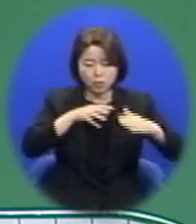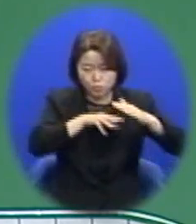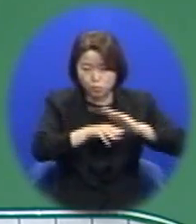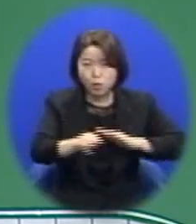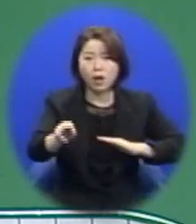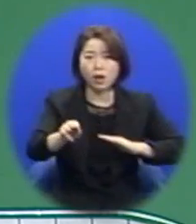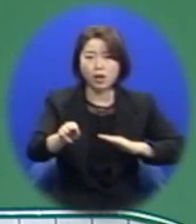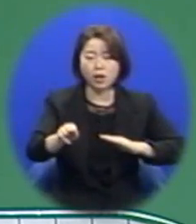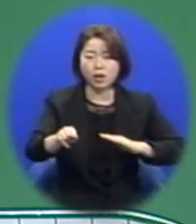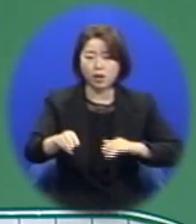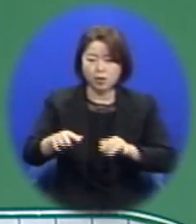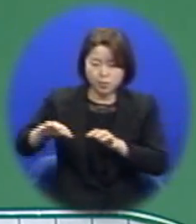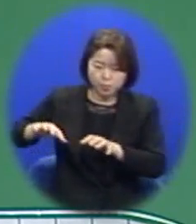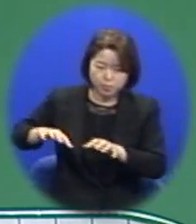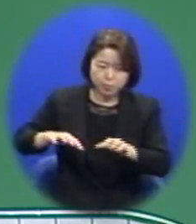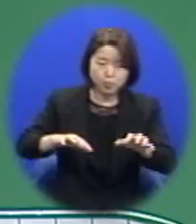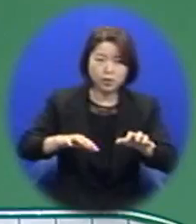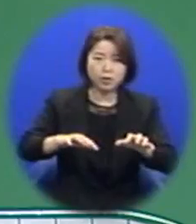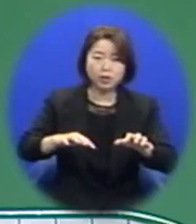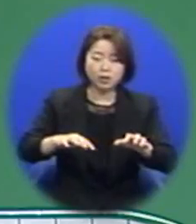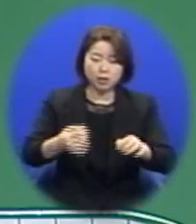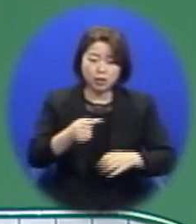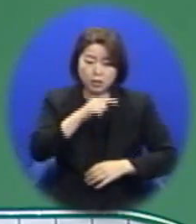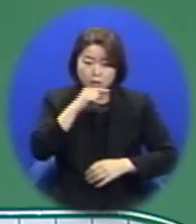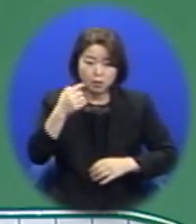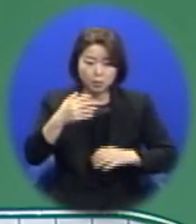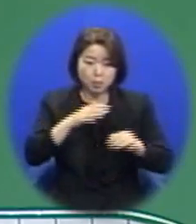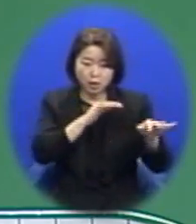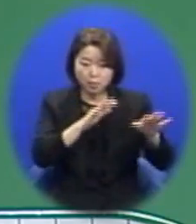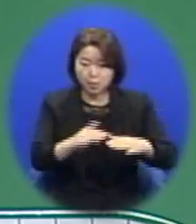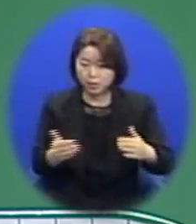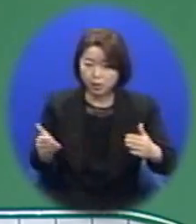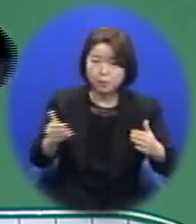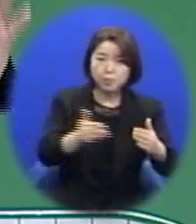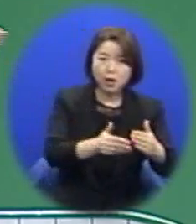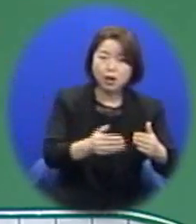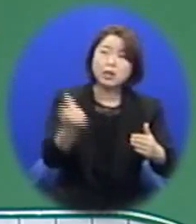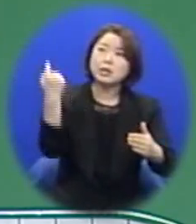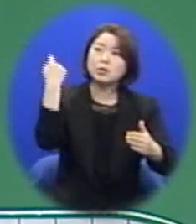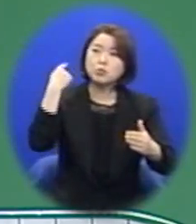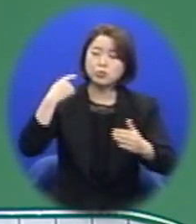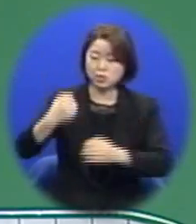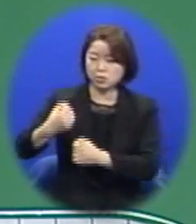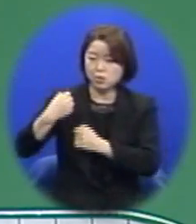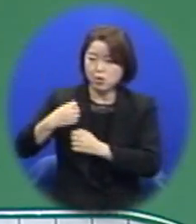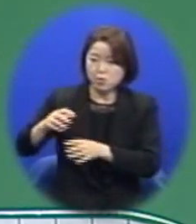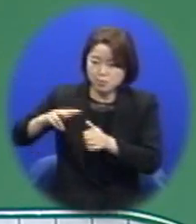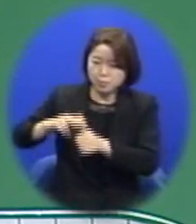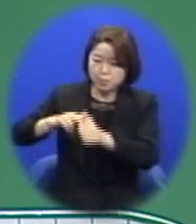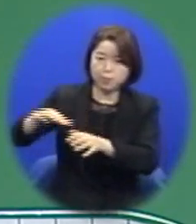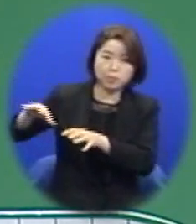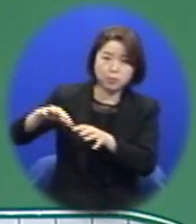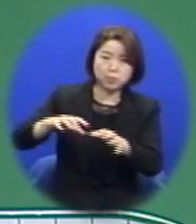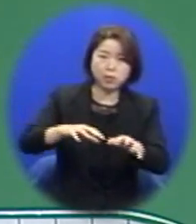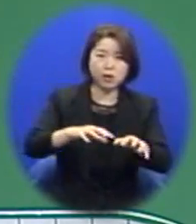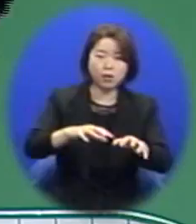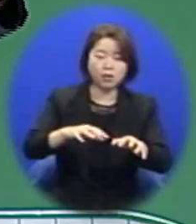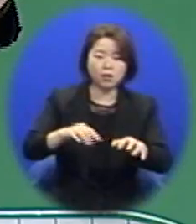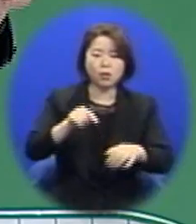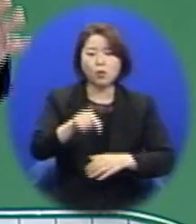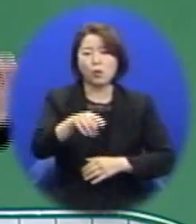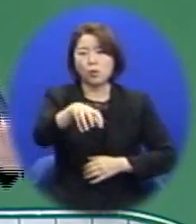군대가 쫓아옵니다. 그 상황 속에서 이스라엘 백성들은 자기들이 다 죽는 줄 알았어요. 하나님이